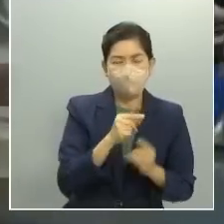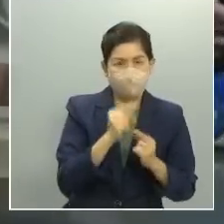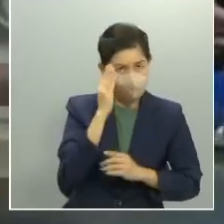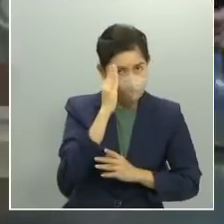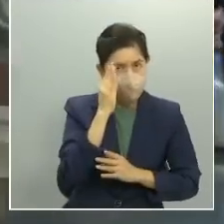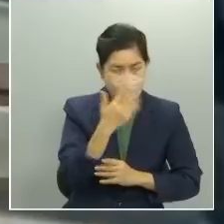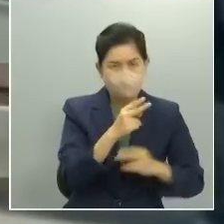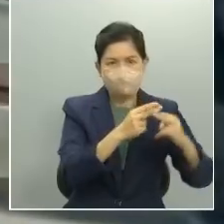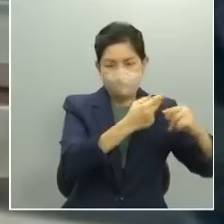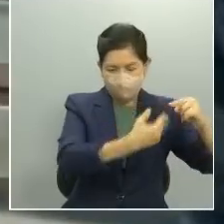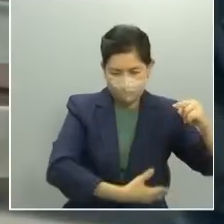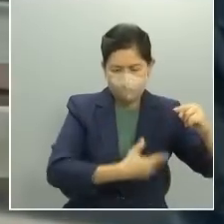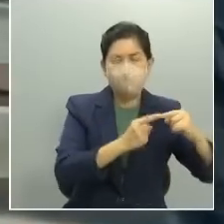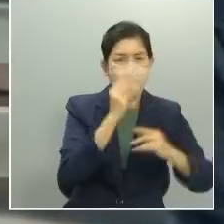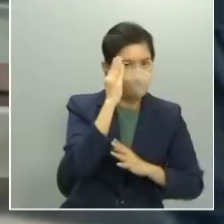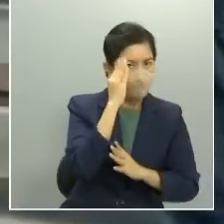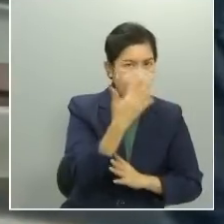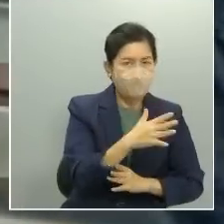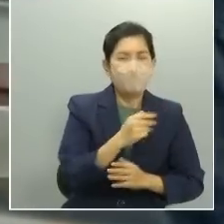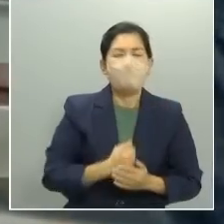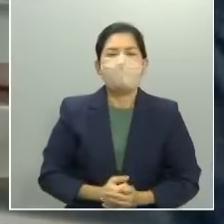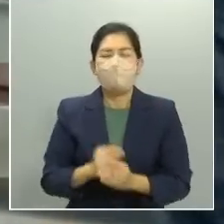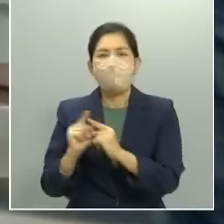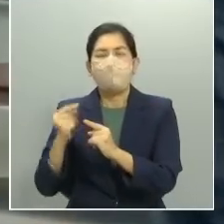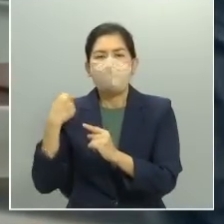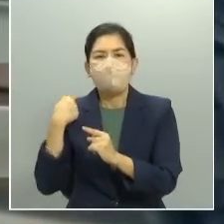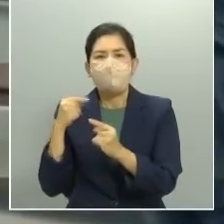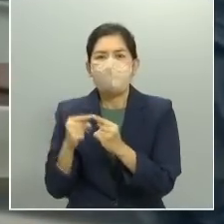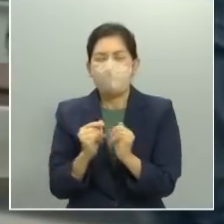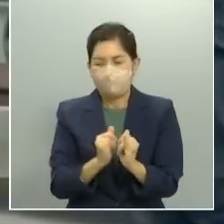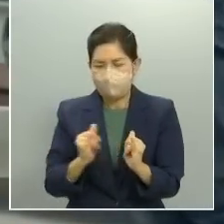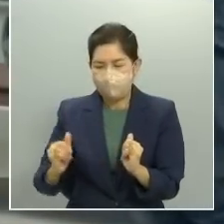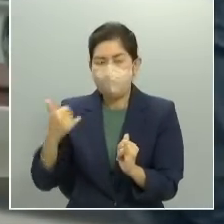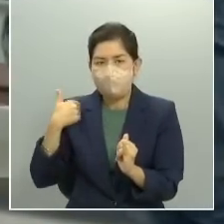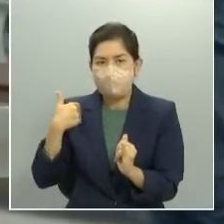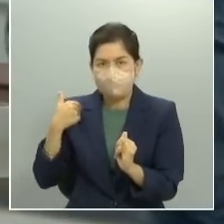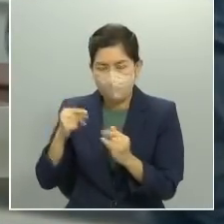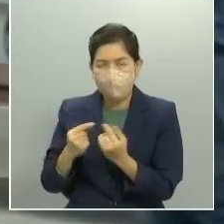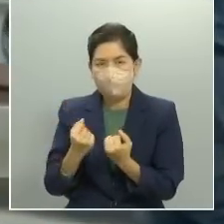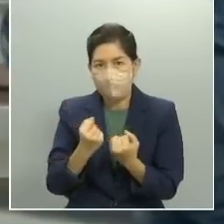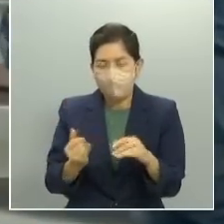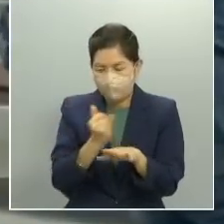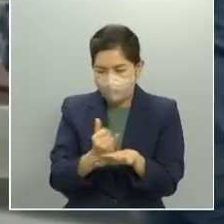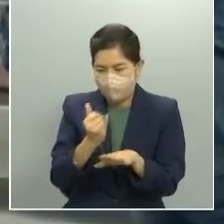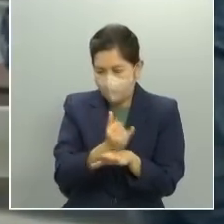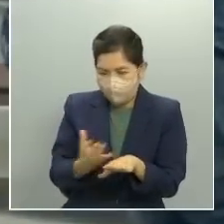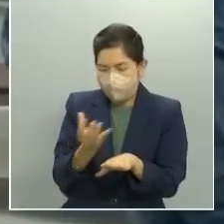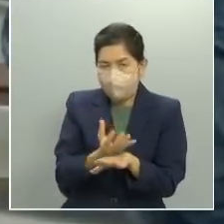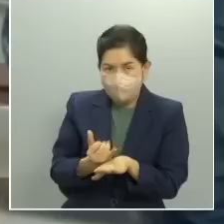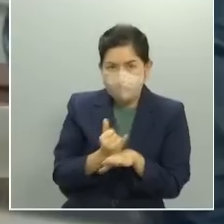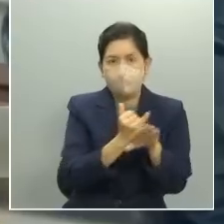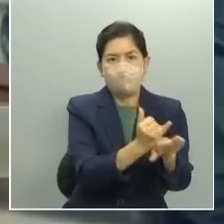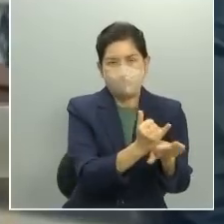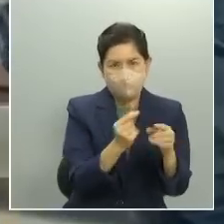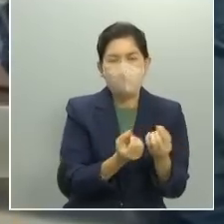13รายที่เคลื่อนร่างมาที่นิติเวชวิทยาโรงพยาบาลตำรวจก็เพราะว่าโดยตามหลักการนะคะ13ร่างนี้เสียชีวิตในจุดเกิดเหตุก็ต้องเ